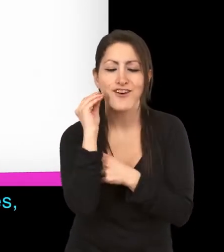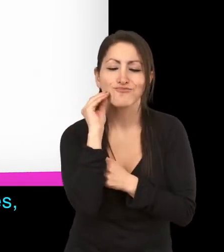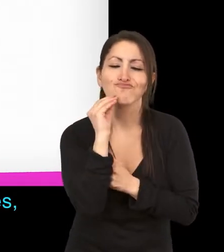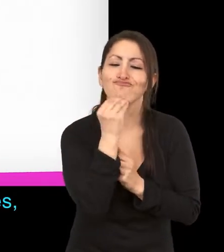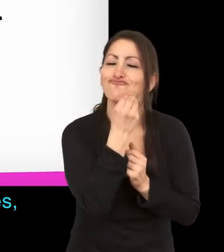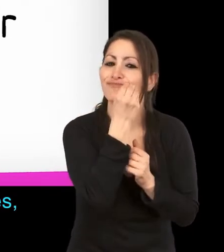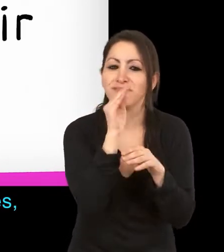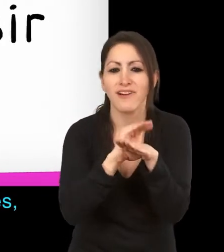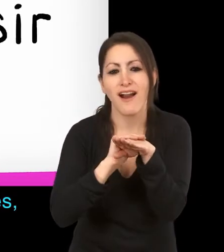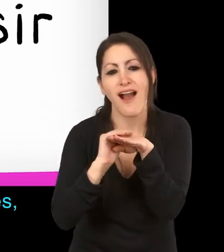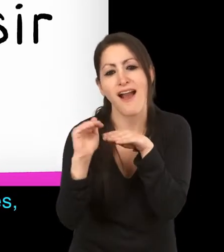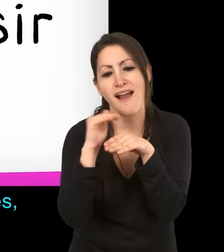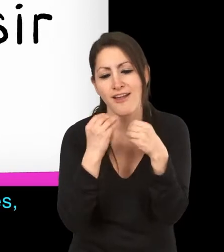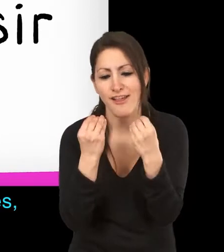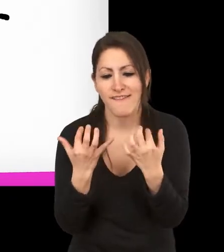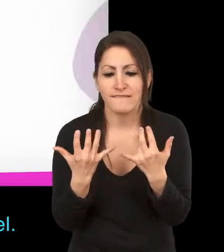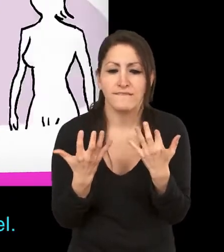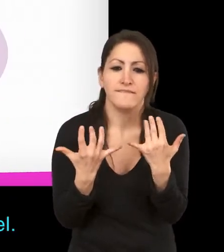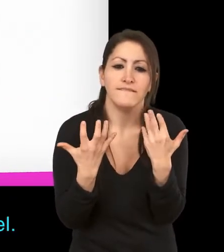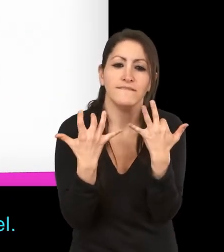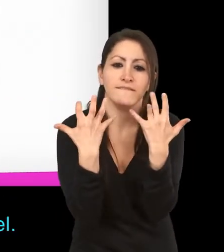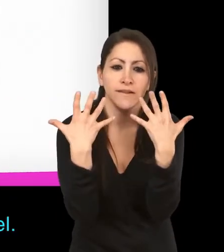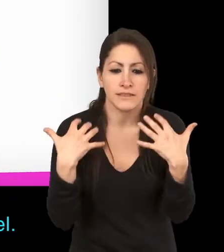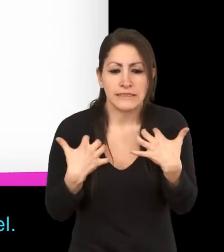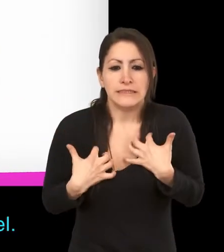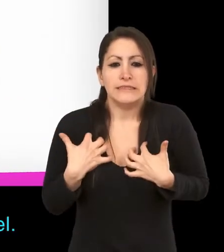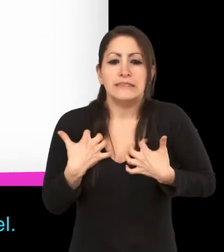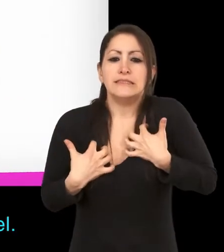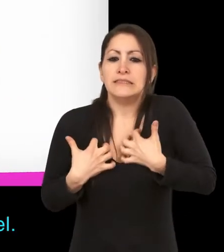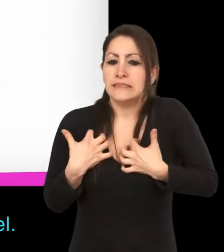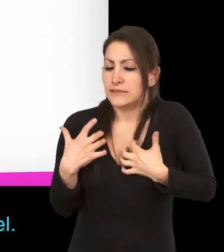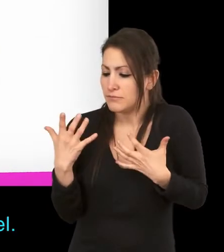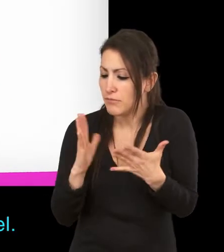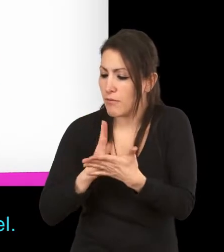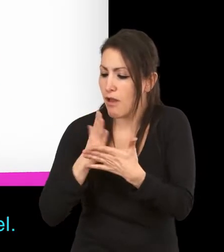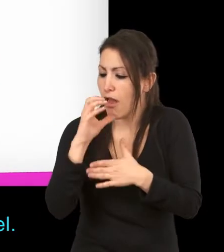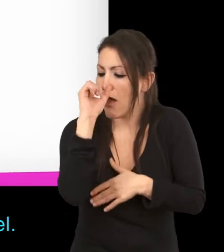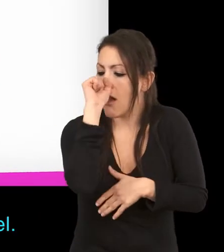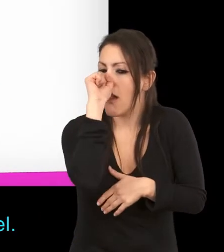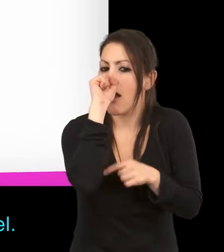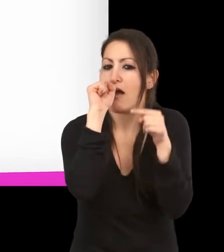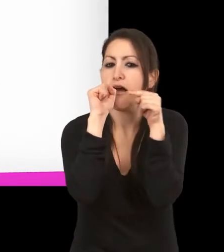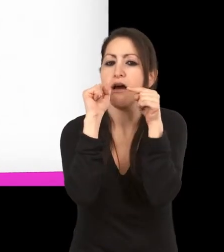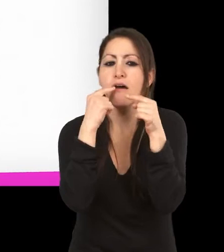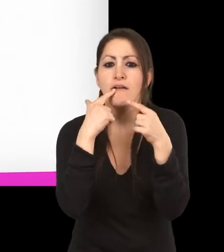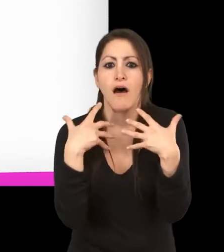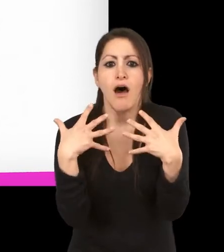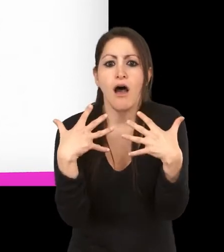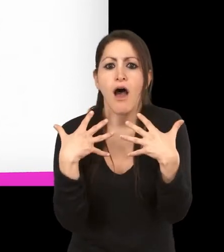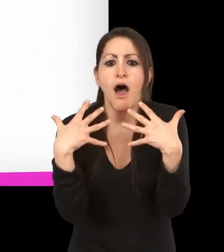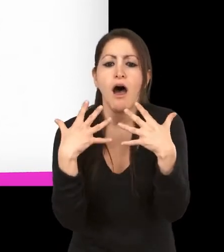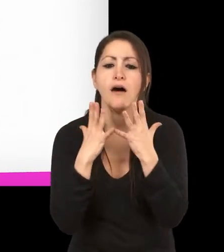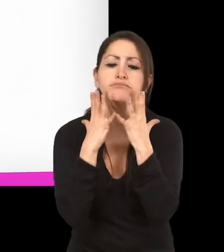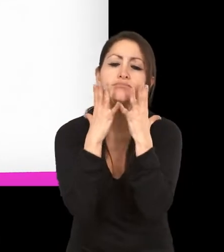baisers et les caresses, peuvent augmenter le désir. Lorsqu'on est excité par quelqu'un, le corps se prépare pour le rapport sexuel. On peut respirer plus